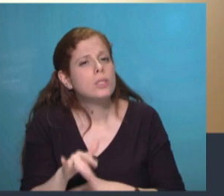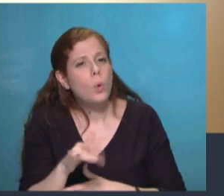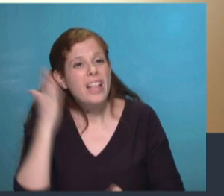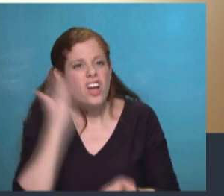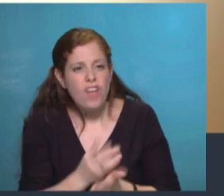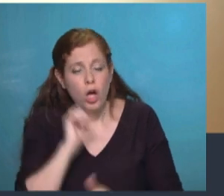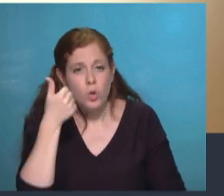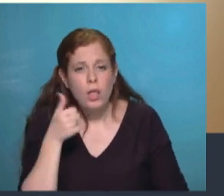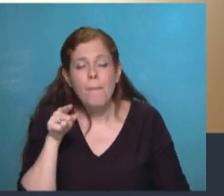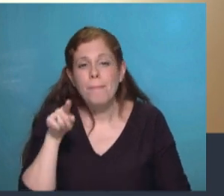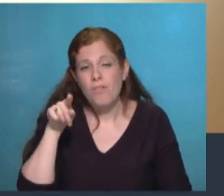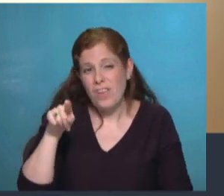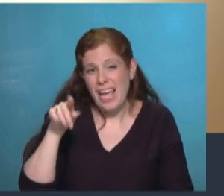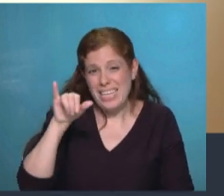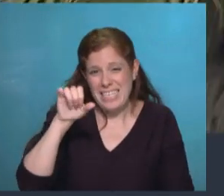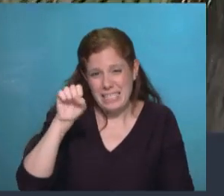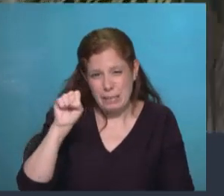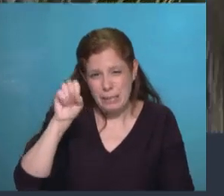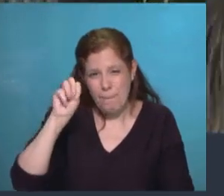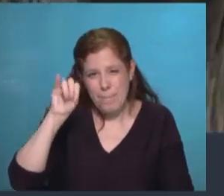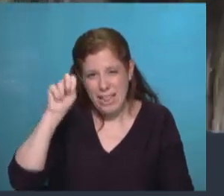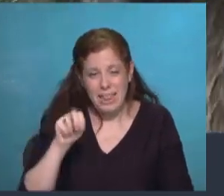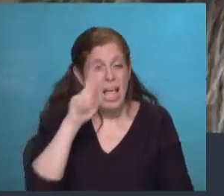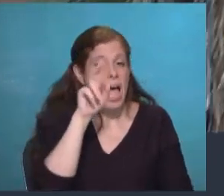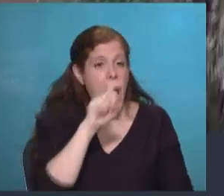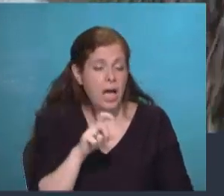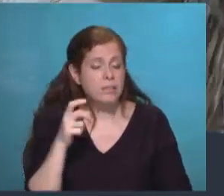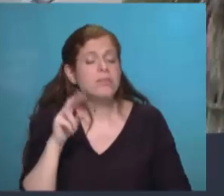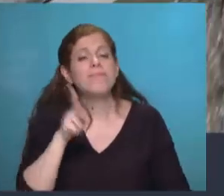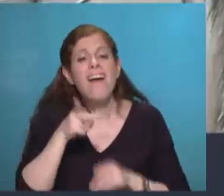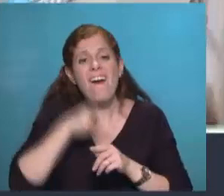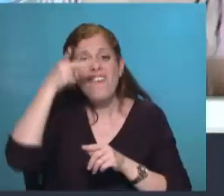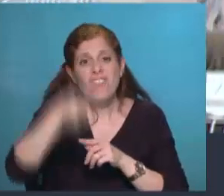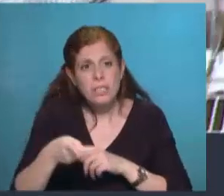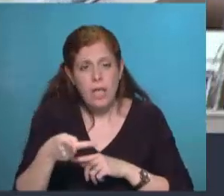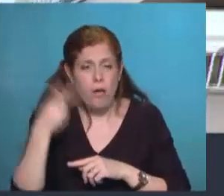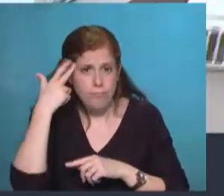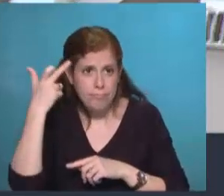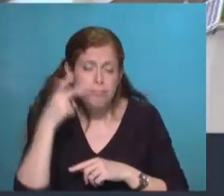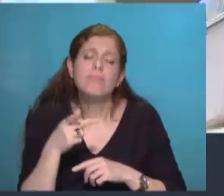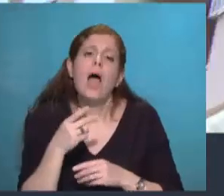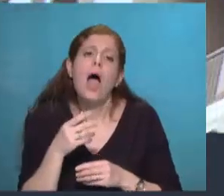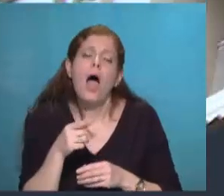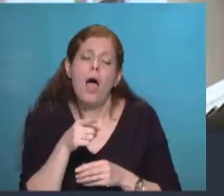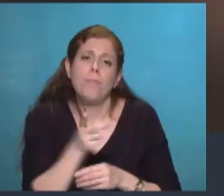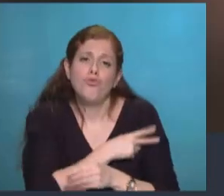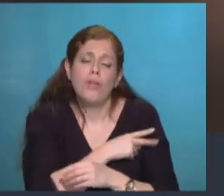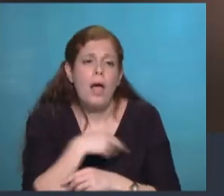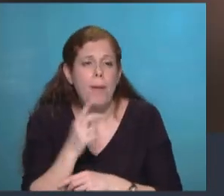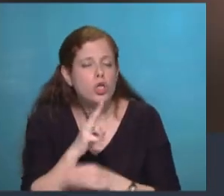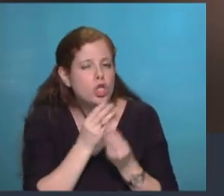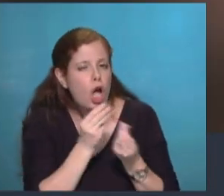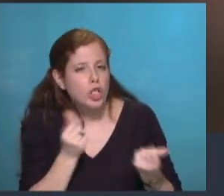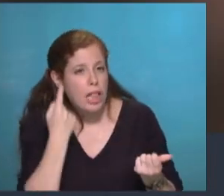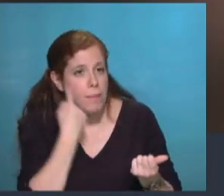רז, זיכרונה לברכה, בת 28, שמה קץ לחייה, הודיעה היום המשטרה שקיים חשד לפלילים באירוע,